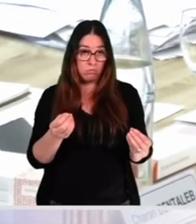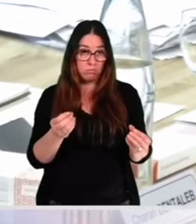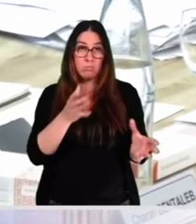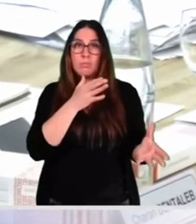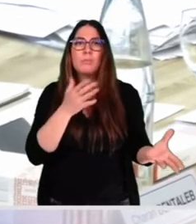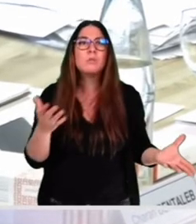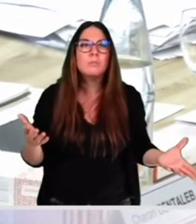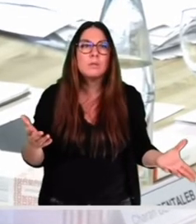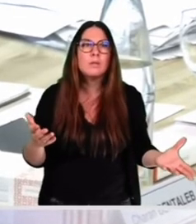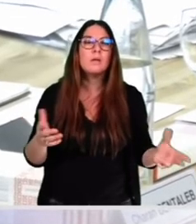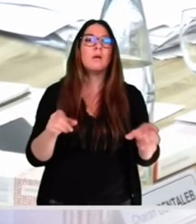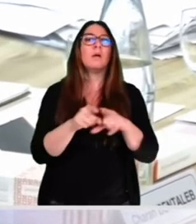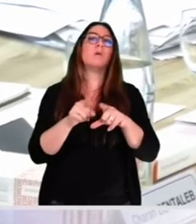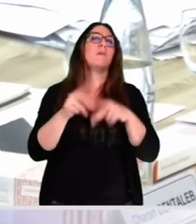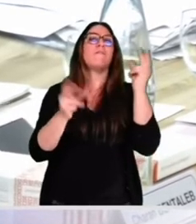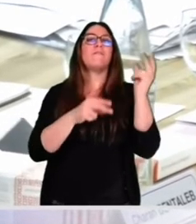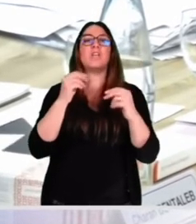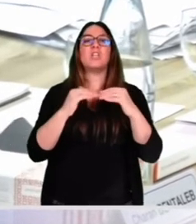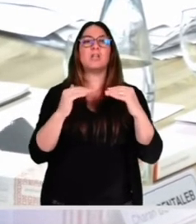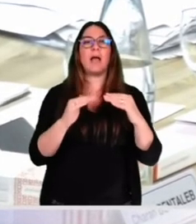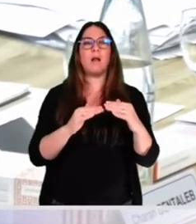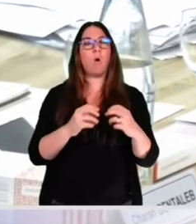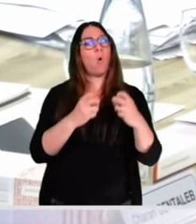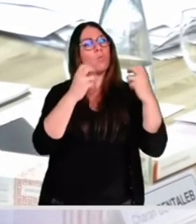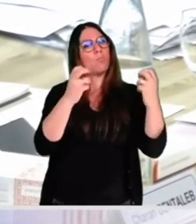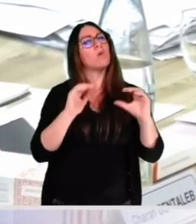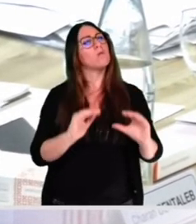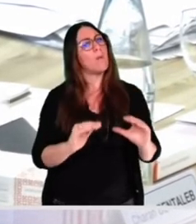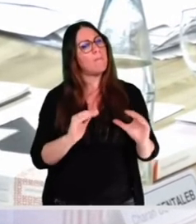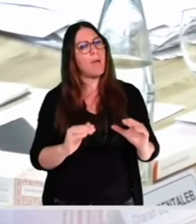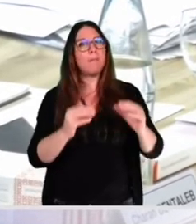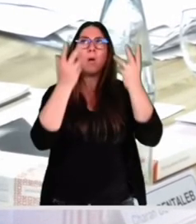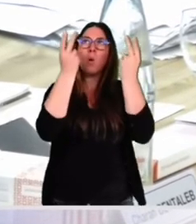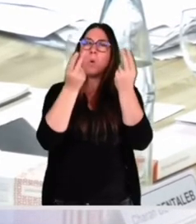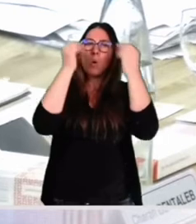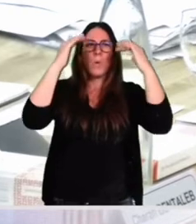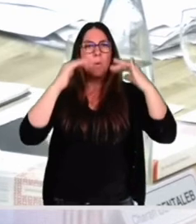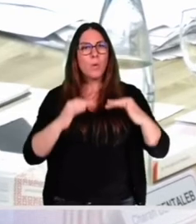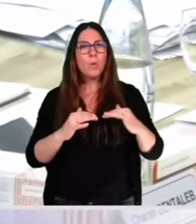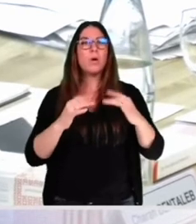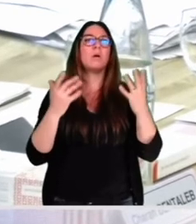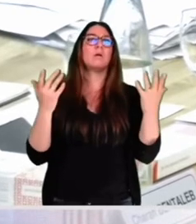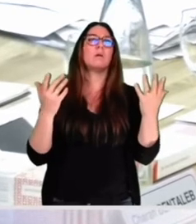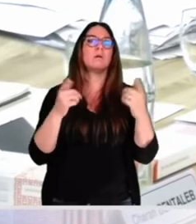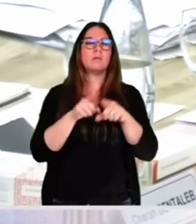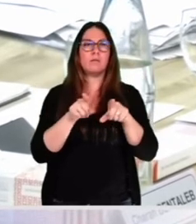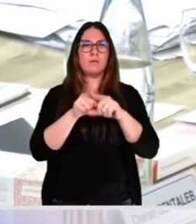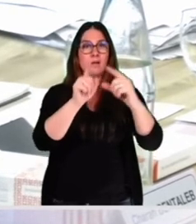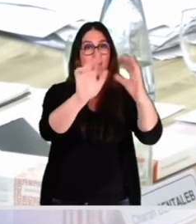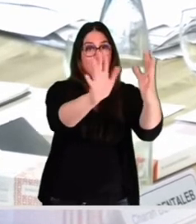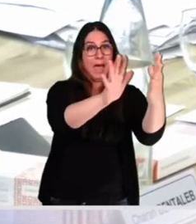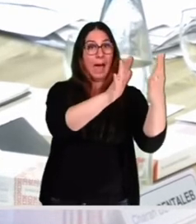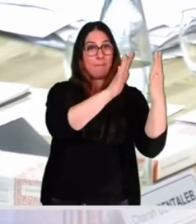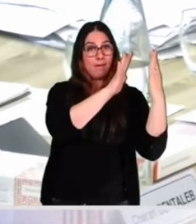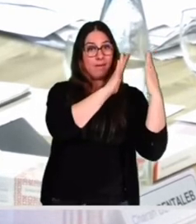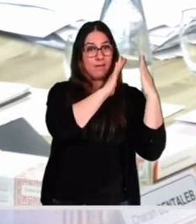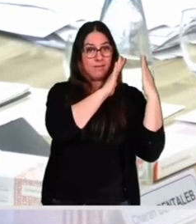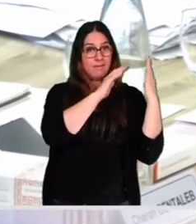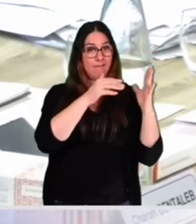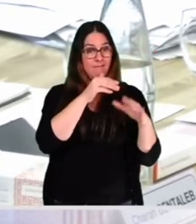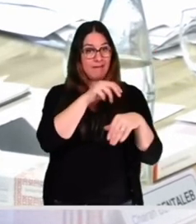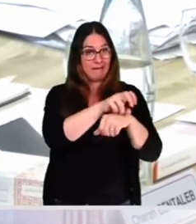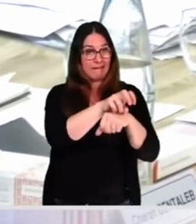légère augmentation des surfaces végétalisées, tout de même perméables, principalement via le renforcement de l'alignement d'arbres le long du boulevard, mais dans